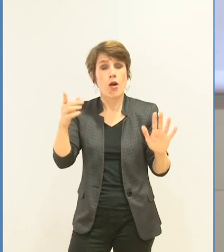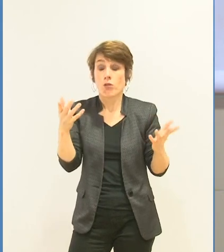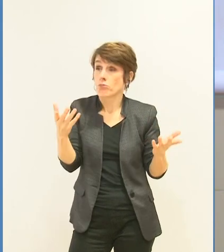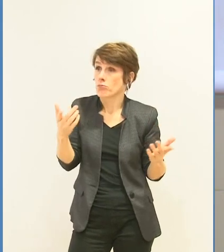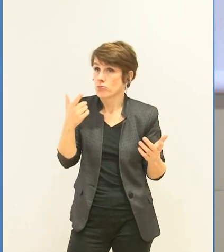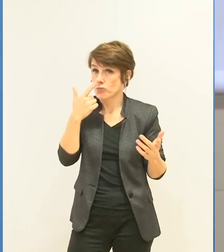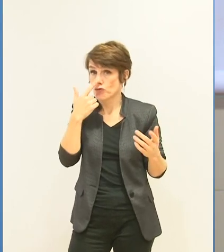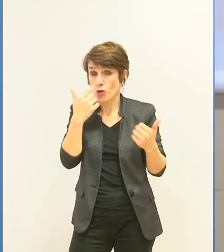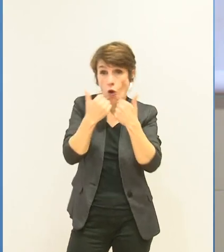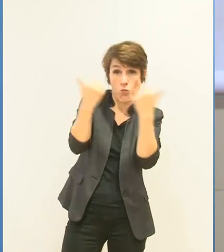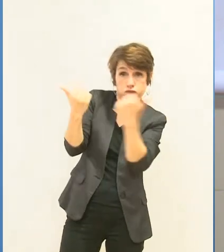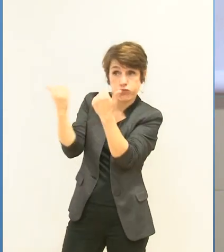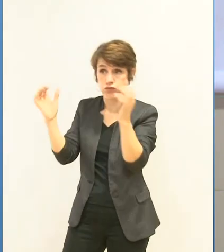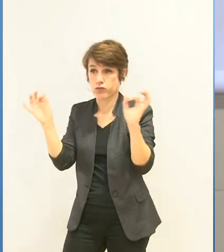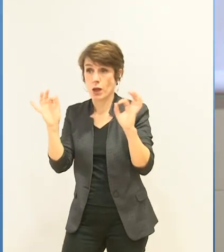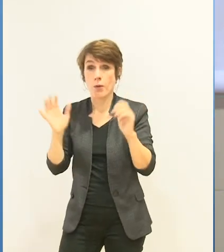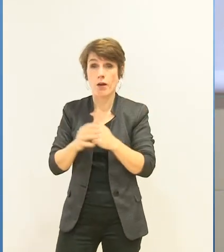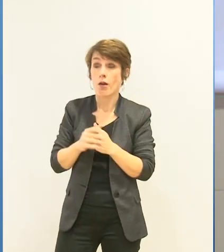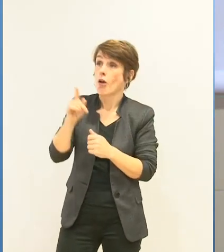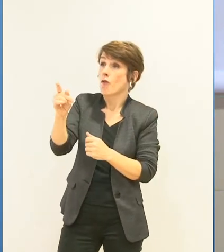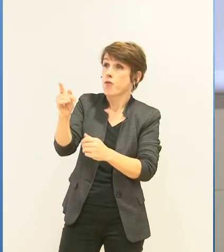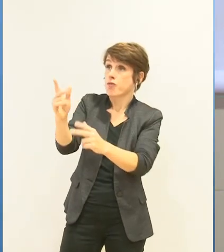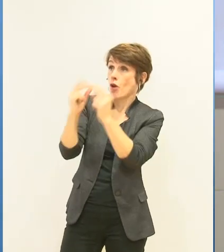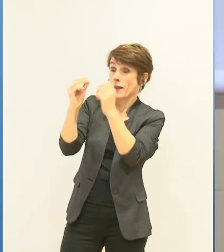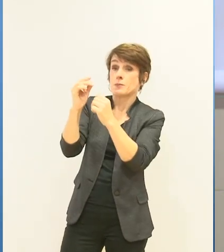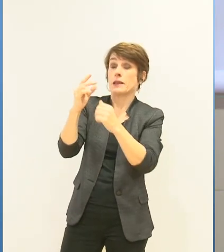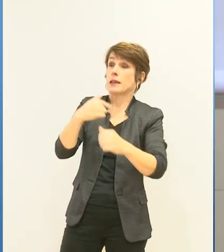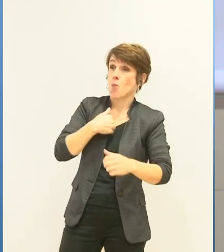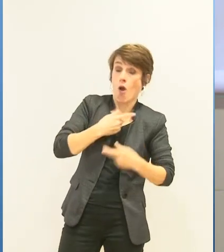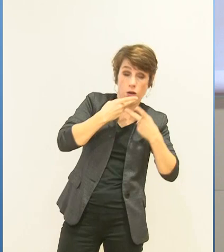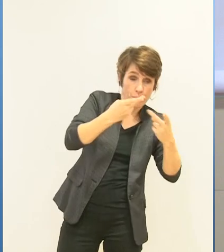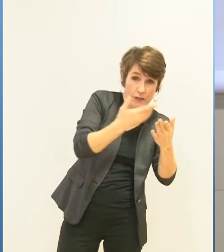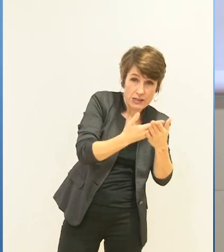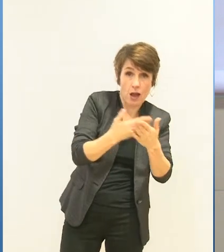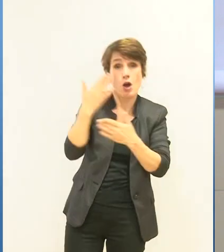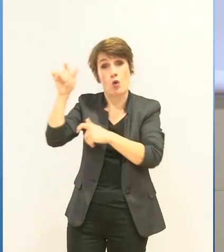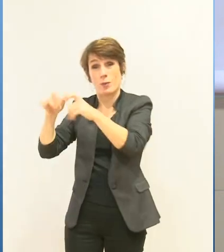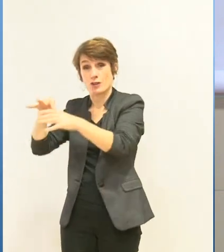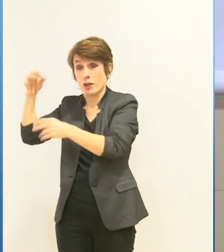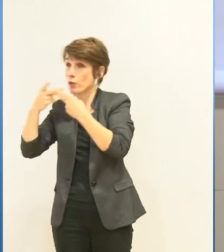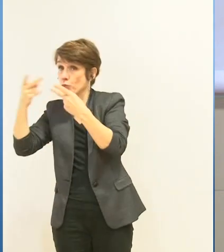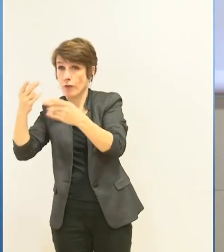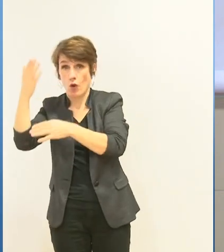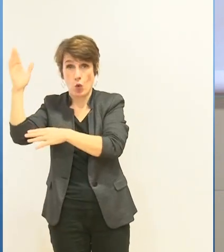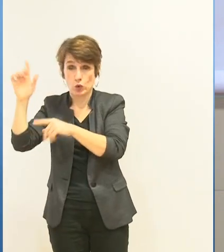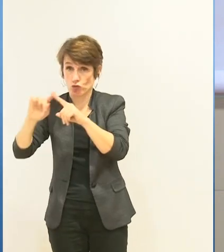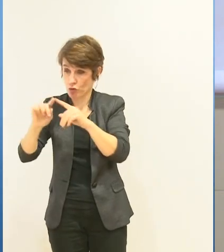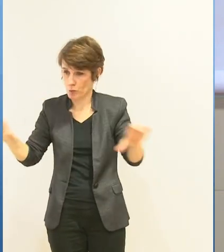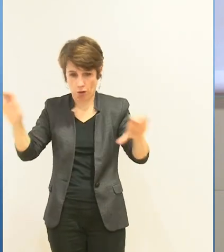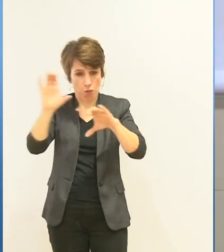dans votre question orale on peut reconnaître l'utilité sociale d'un projet et en même temps